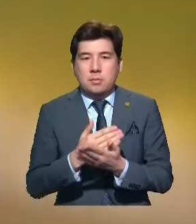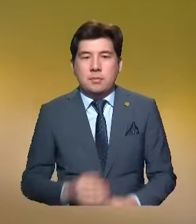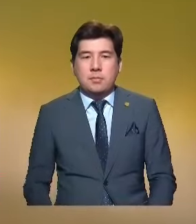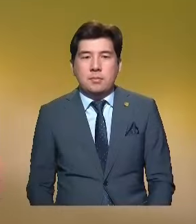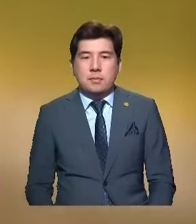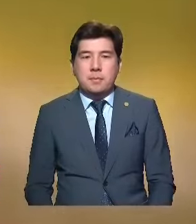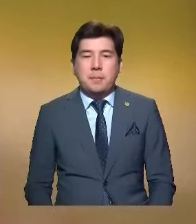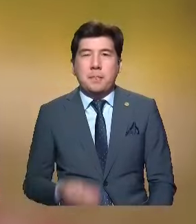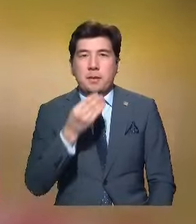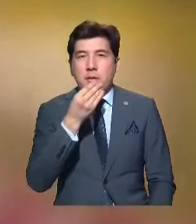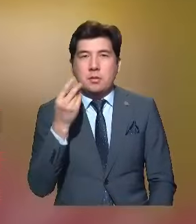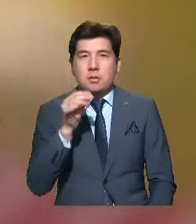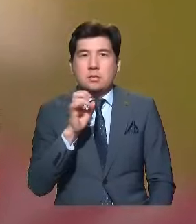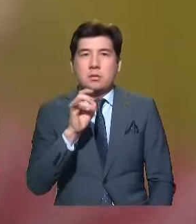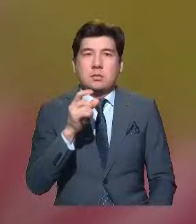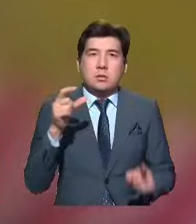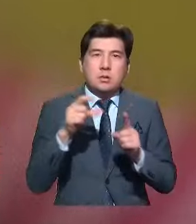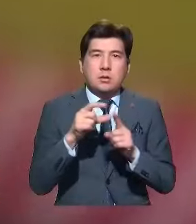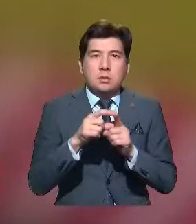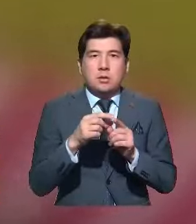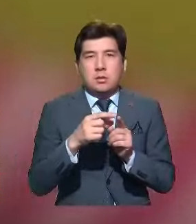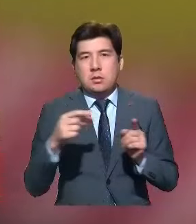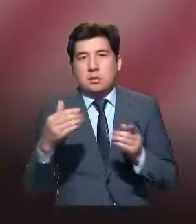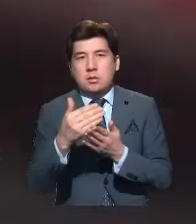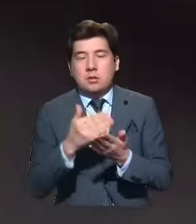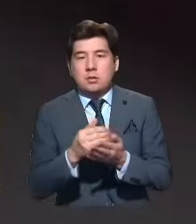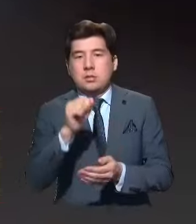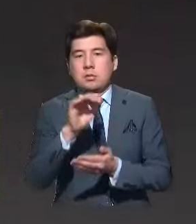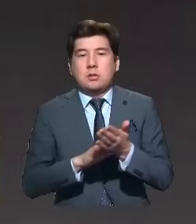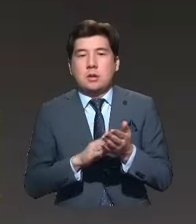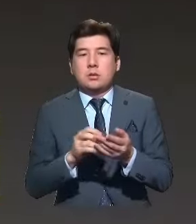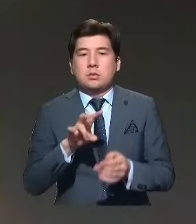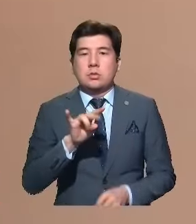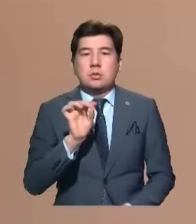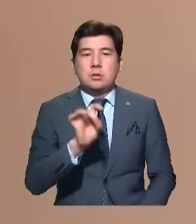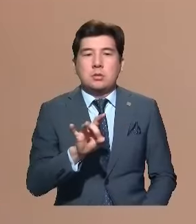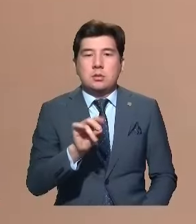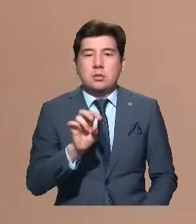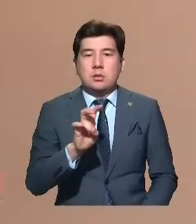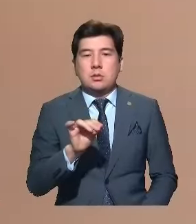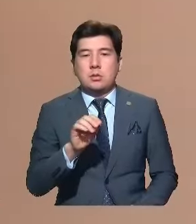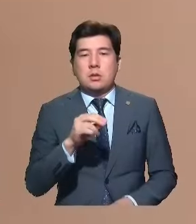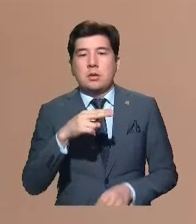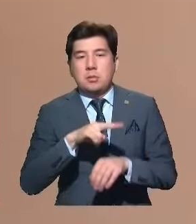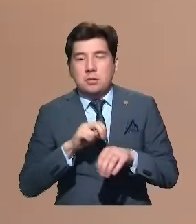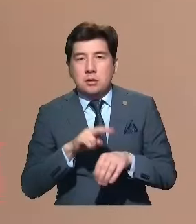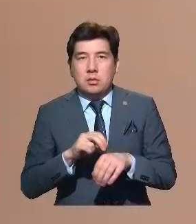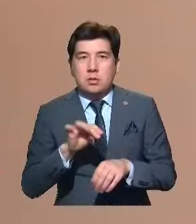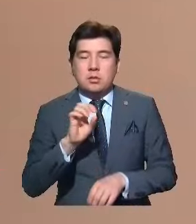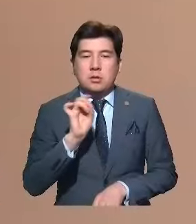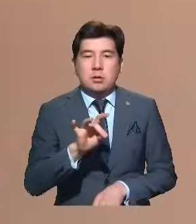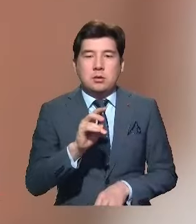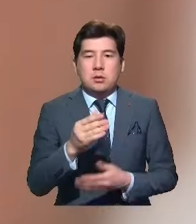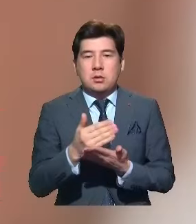Пока неизвестно, как слова обоих участников конфликта отразятся на дальнейшей судьбе Нурбулата Дакибаева. В полиции ролики никак не комментируют.